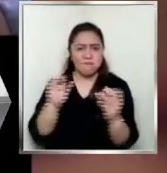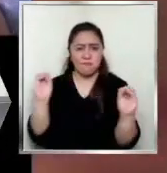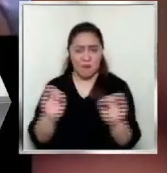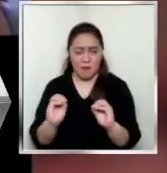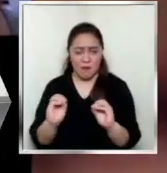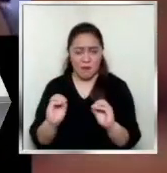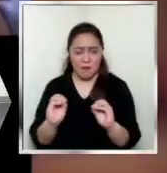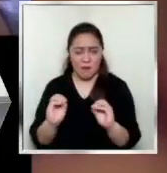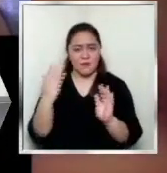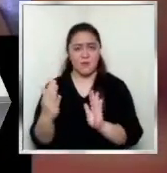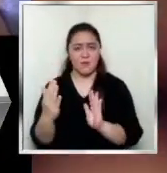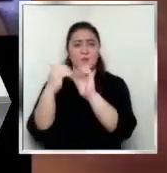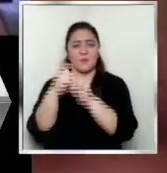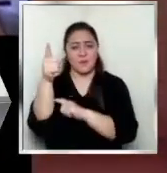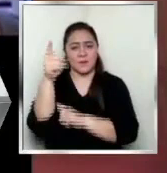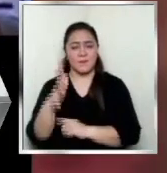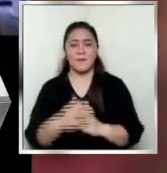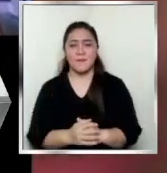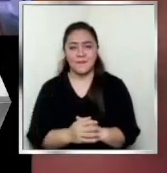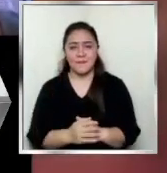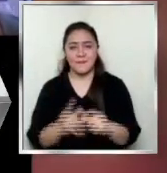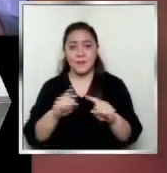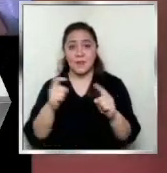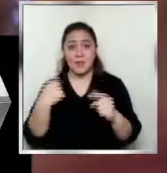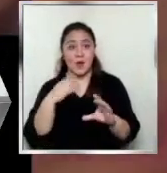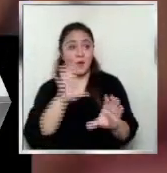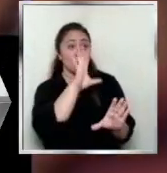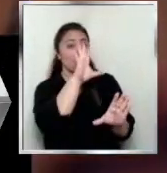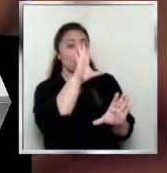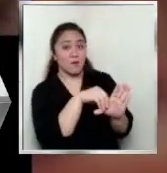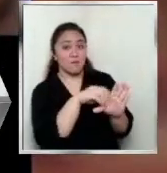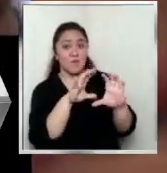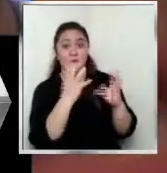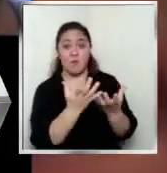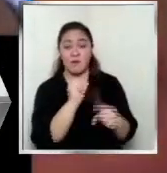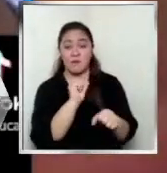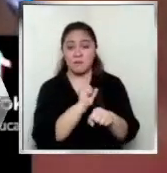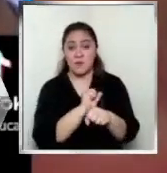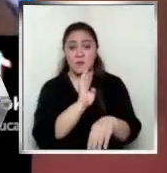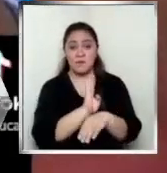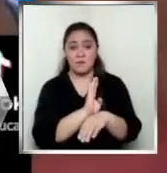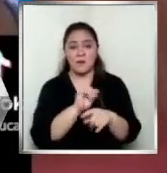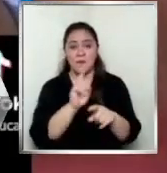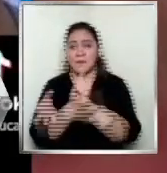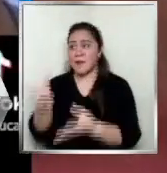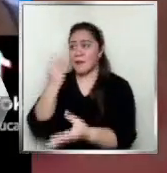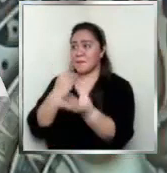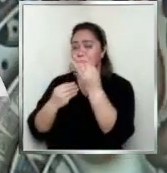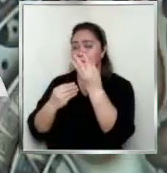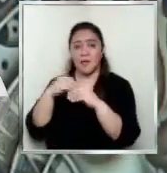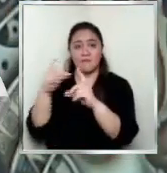daw, sa halip na siya ay magtungo sa corporate world, pinili ni Romer na isabuhay ang natutunan niya sa pakikinig ng salita ng